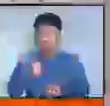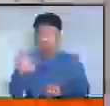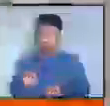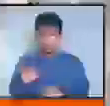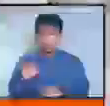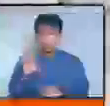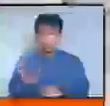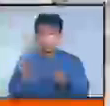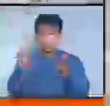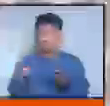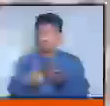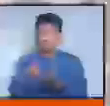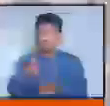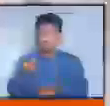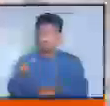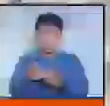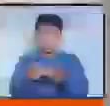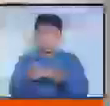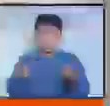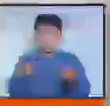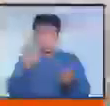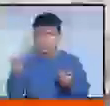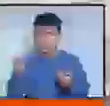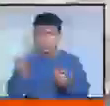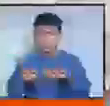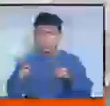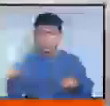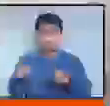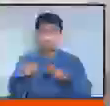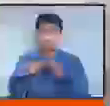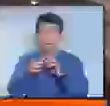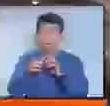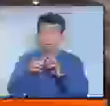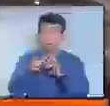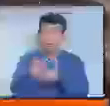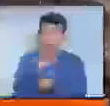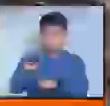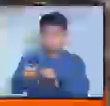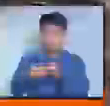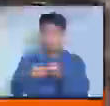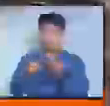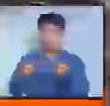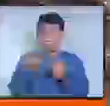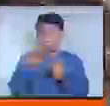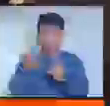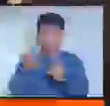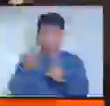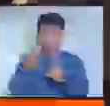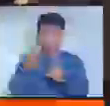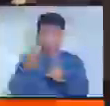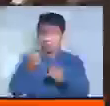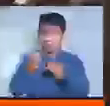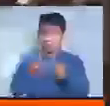na less harmful ang vape kumpara sa sigarilyo at iba pang tobacco products. Ginagamit din daw ito bilang smoking cessation measure